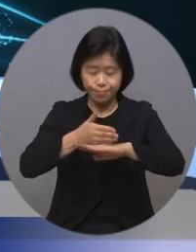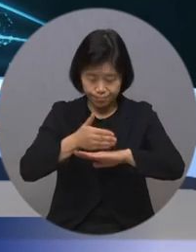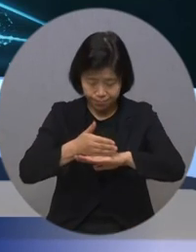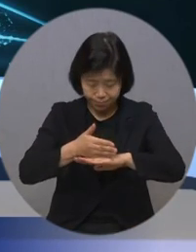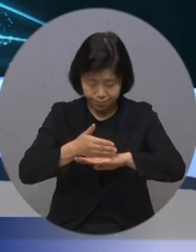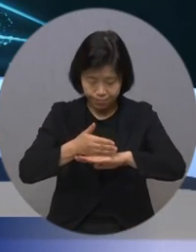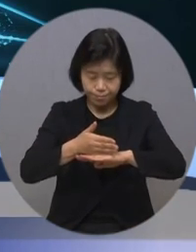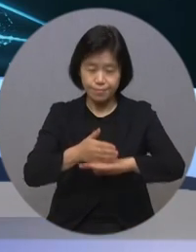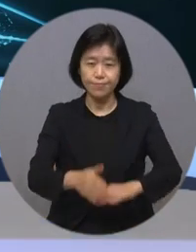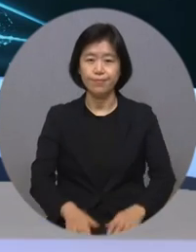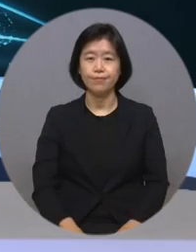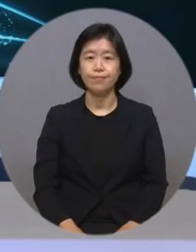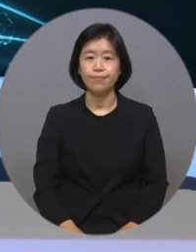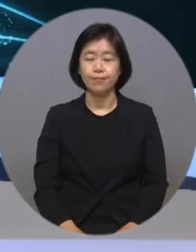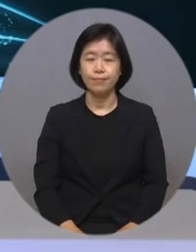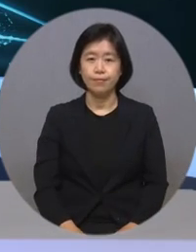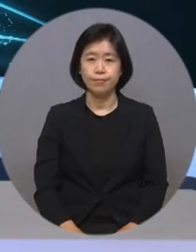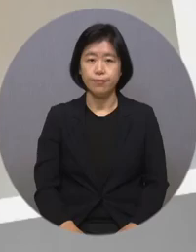고맙습니다.